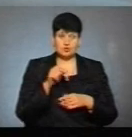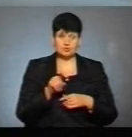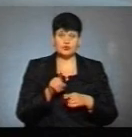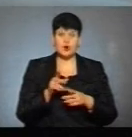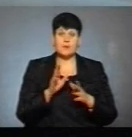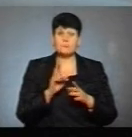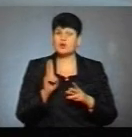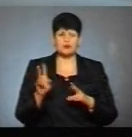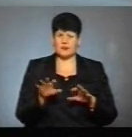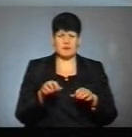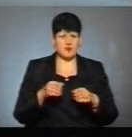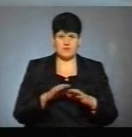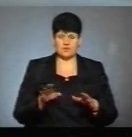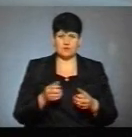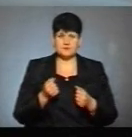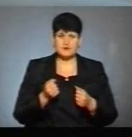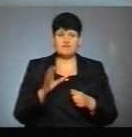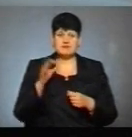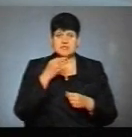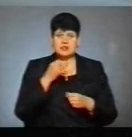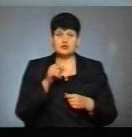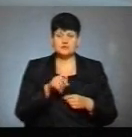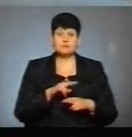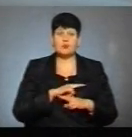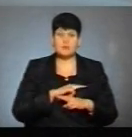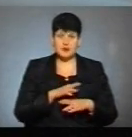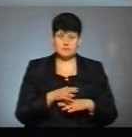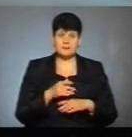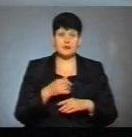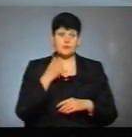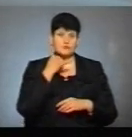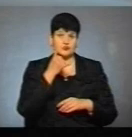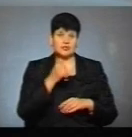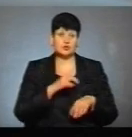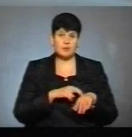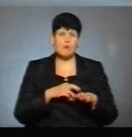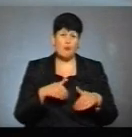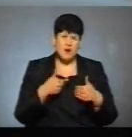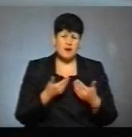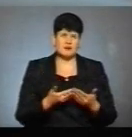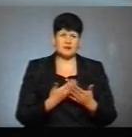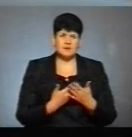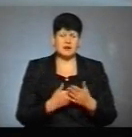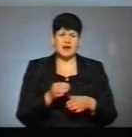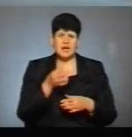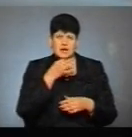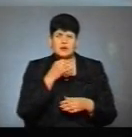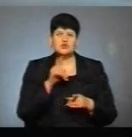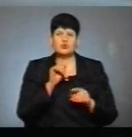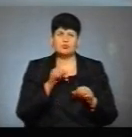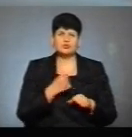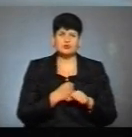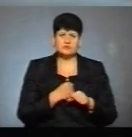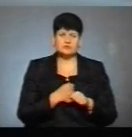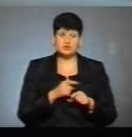більше ніхто не брав. Всі сказали, що він вже вмер. Коли ми позвонили до лікарки, порадьте нам, які ліки, що ми можемо робити, вона каже,